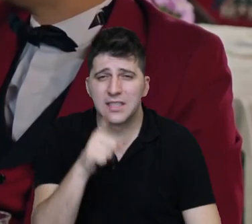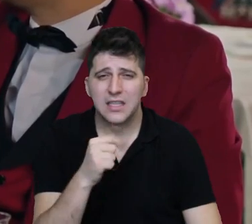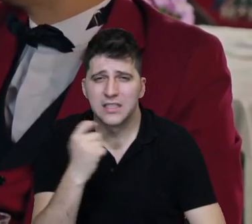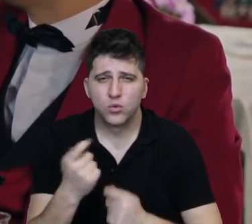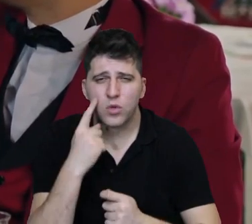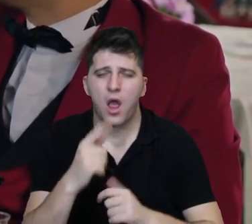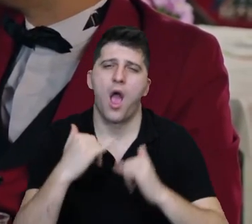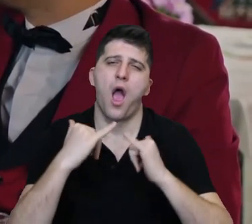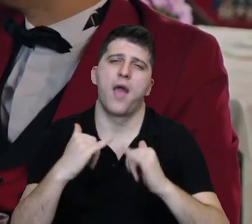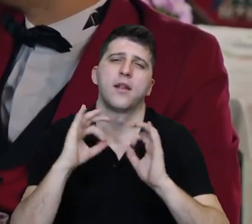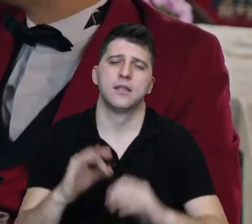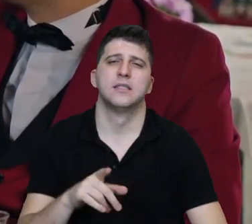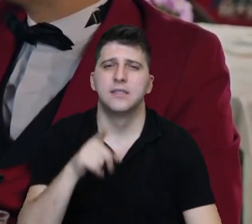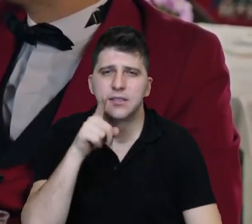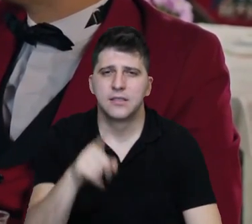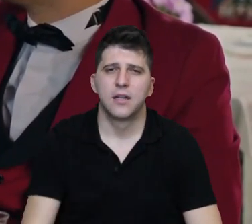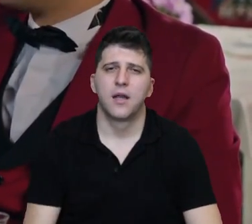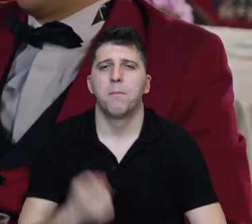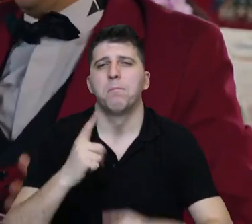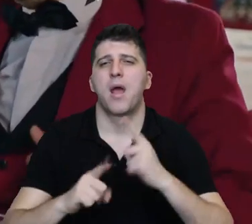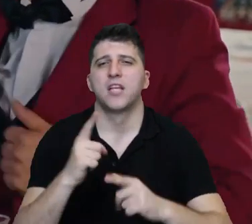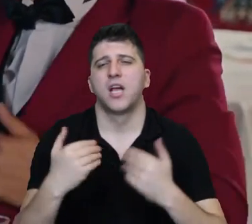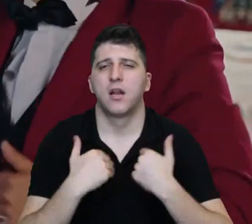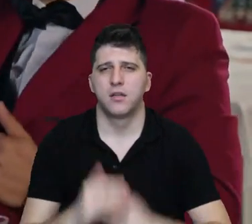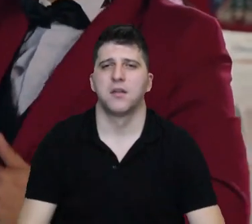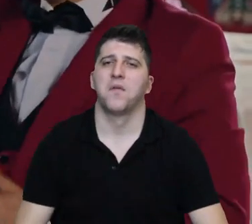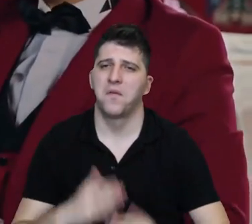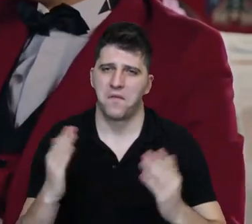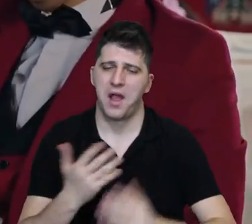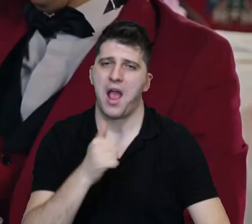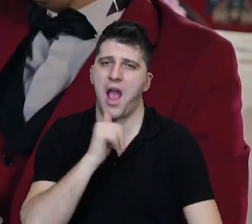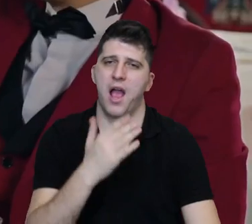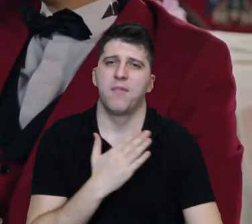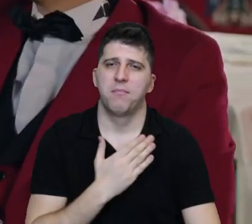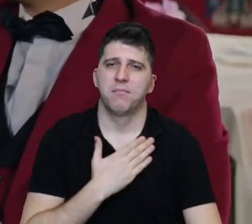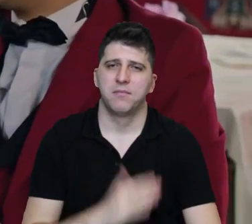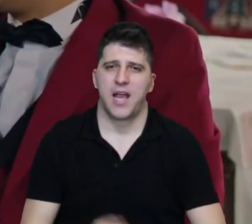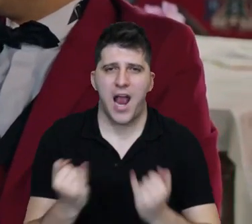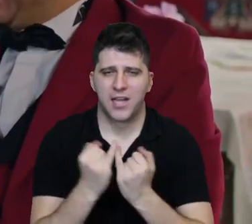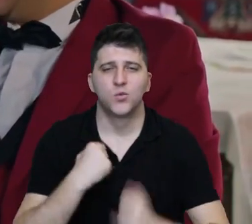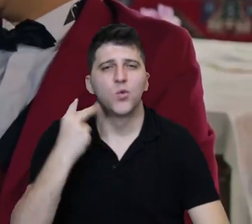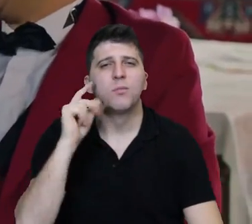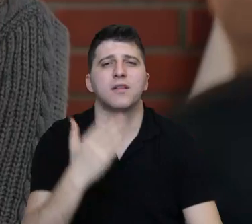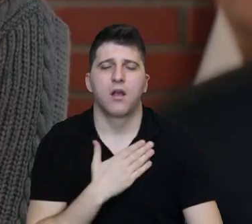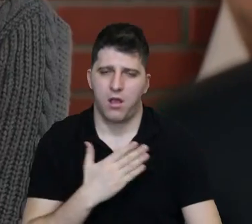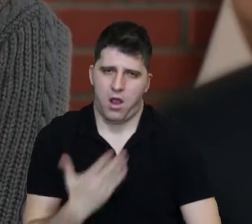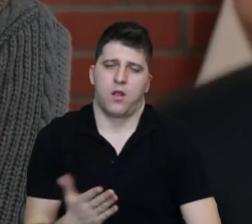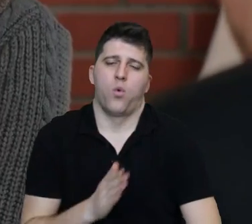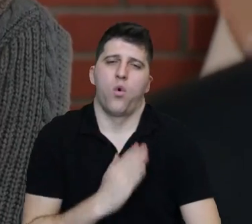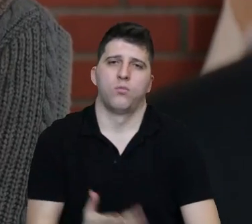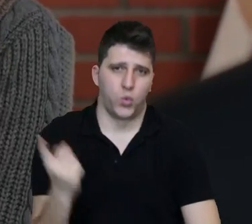bir değişiklik yapmıyoruz. Seni menajerim yapıyorum. Vay abim. Kardeşini unutmadın ha. Herhalde oğlum.